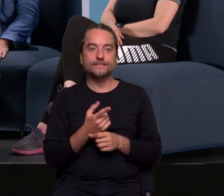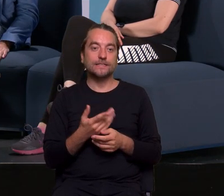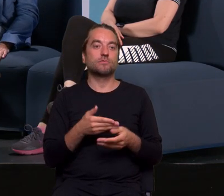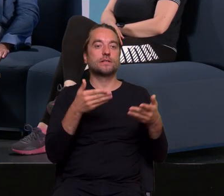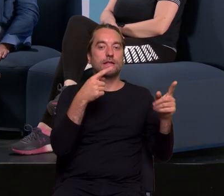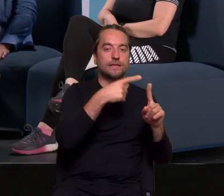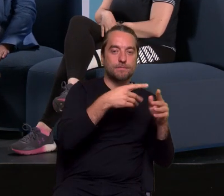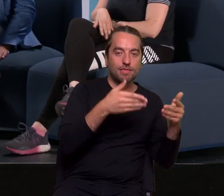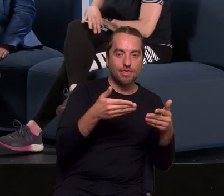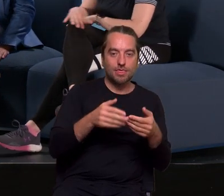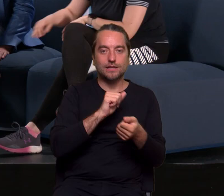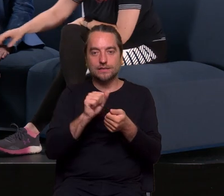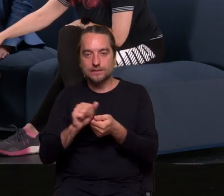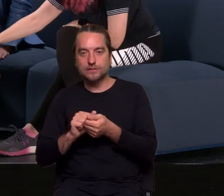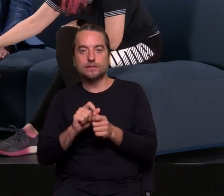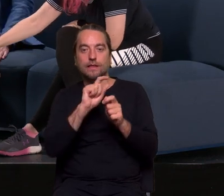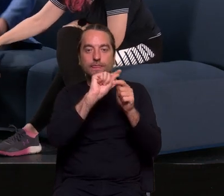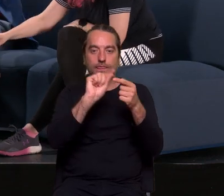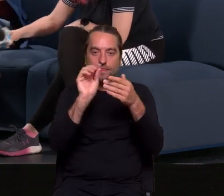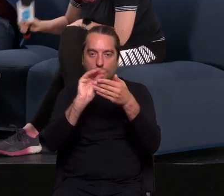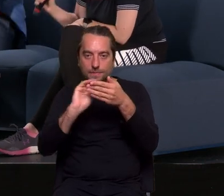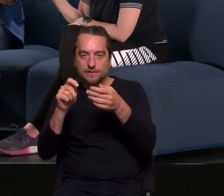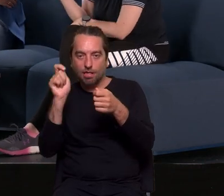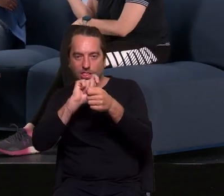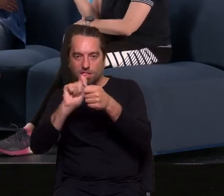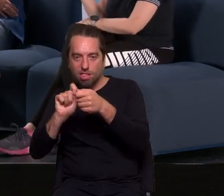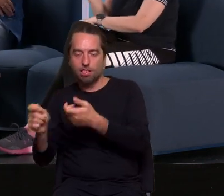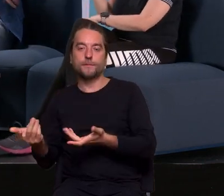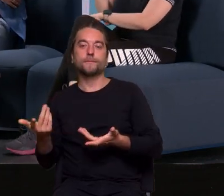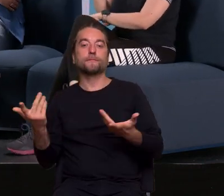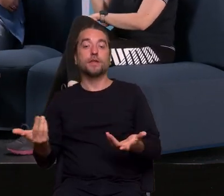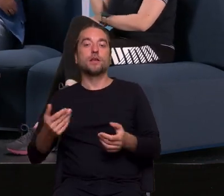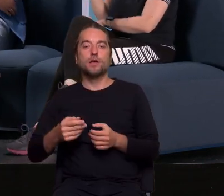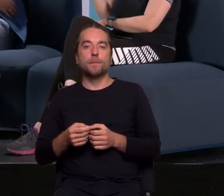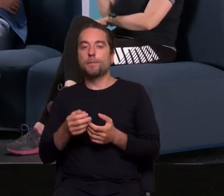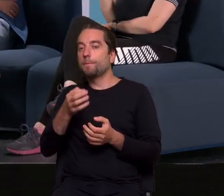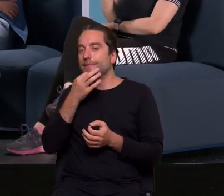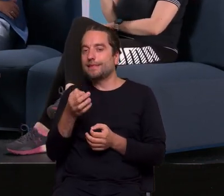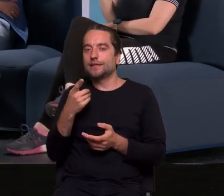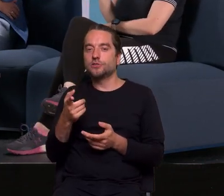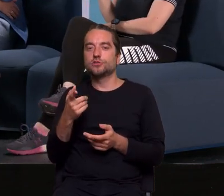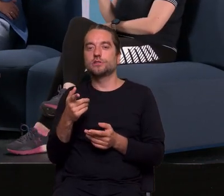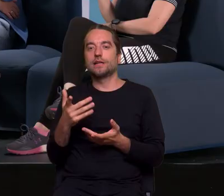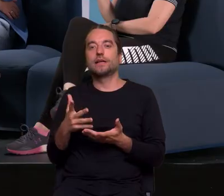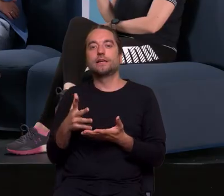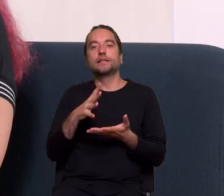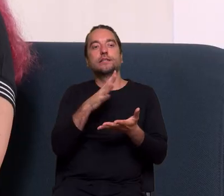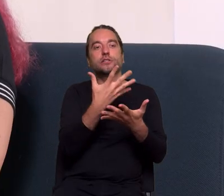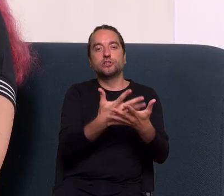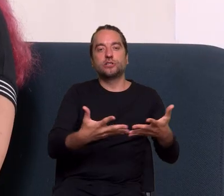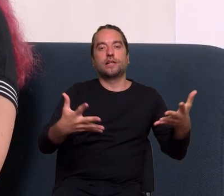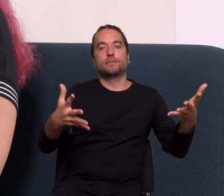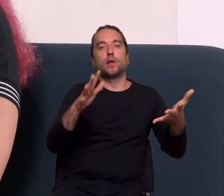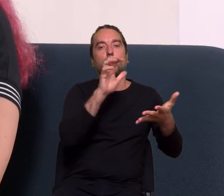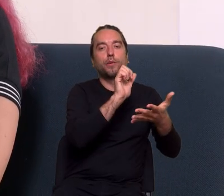cmentarze, prawda? Tak. Skute napisy. Tak, bo to jest też pytanie, czy istnieje jeszcze jakaś swoistość tych tak zwanych ziem odzyskanych. Wydaje